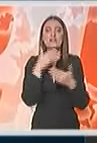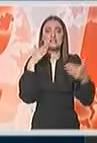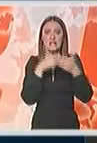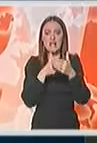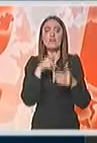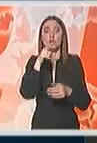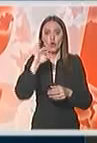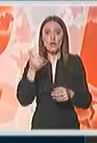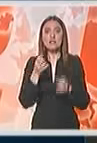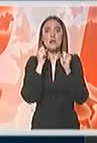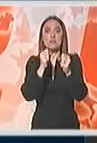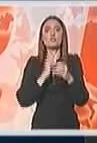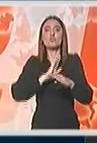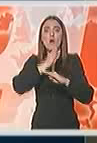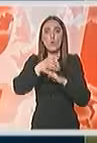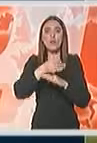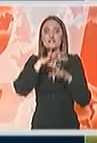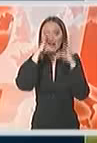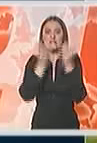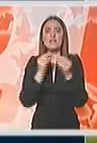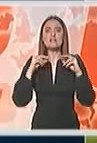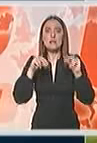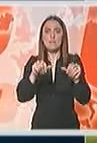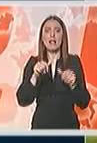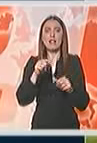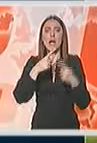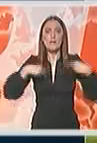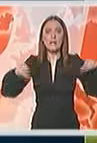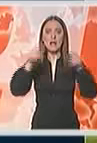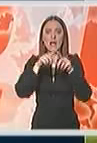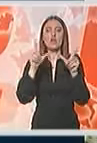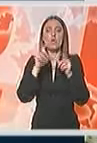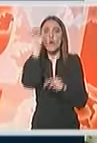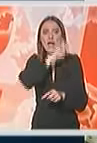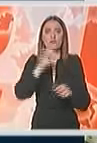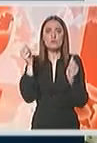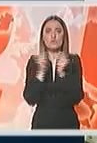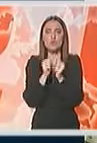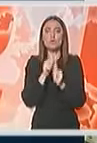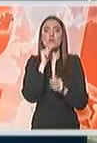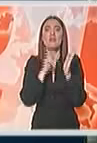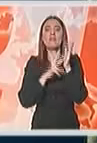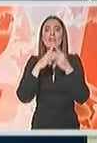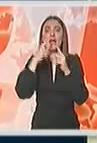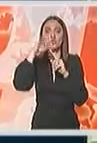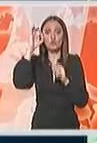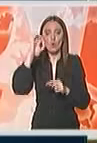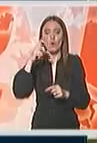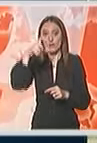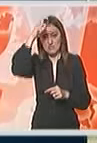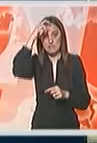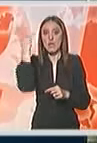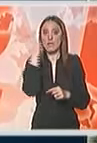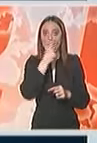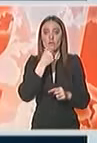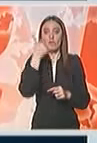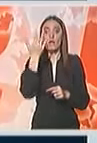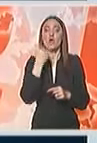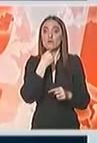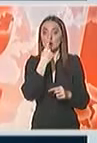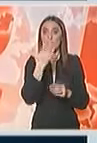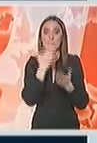a to jeste da podržava ulazak svih zemalja Zapadnog Balkana u Evropsku uniju i u NATO. A u Srbiji, naravno, jedna od tema